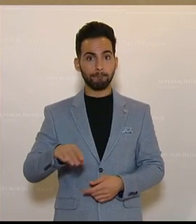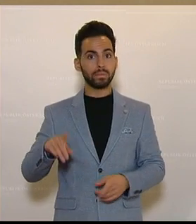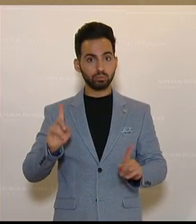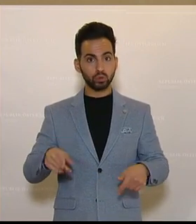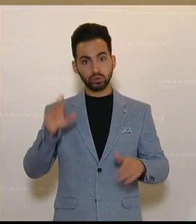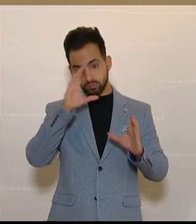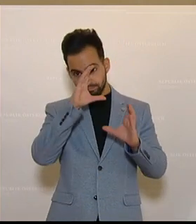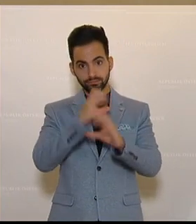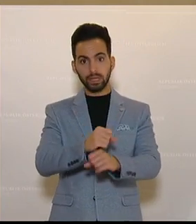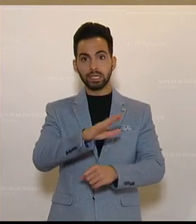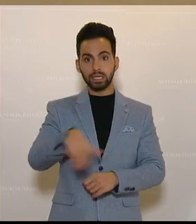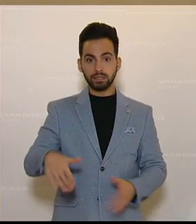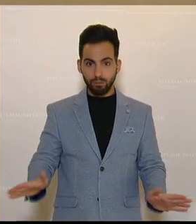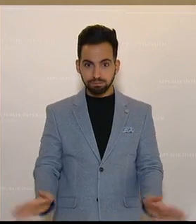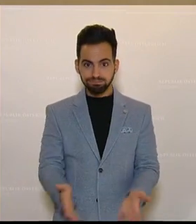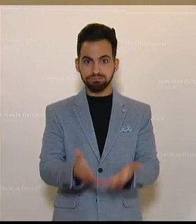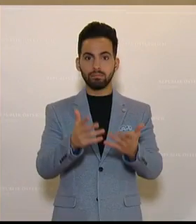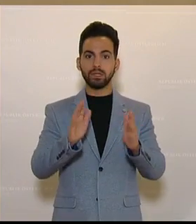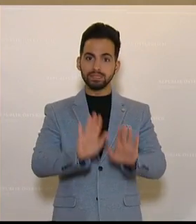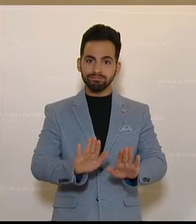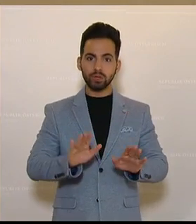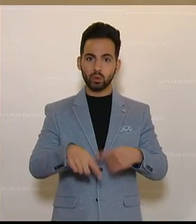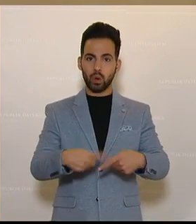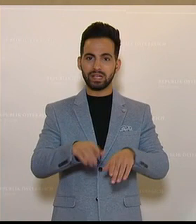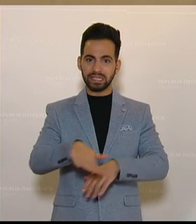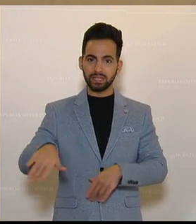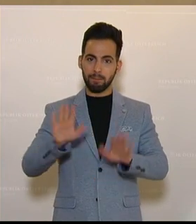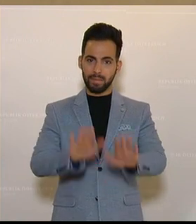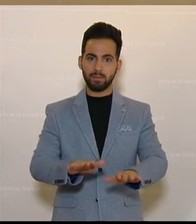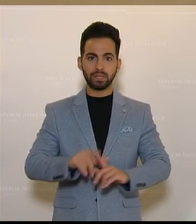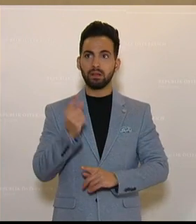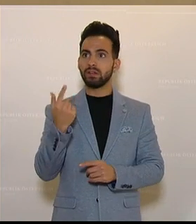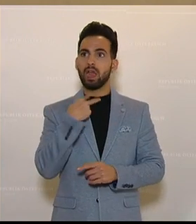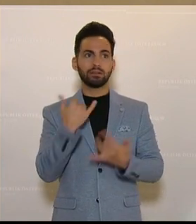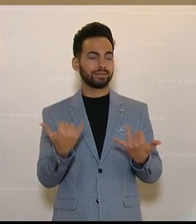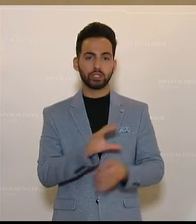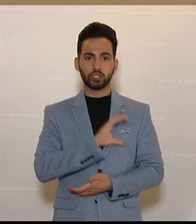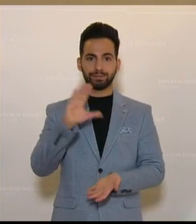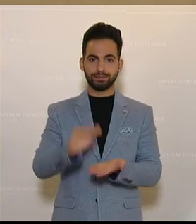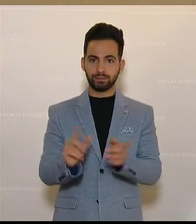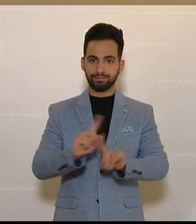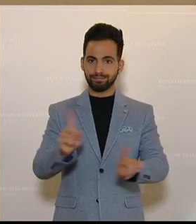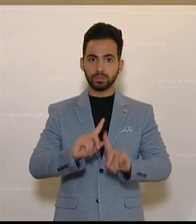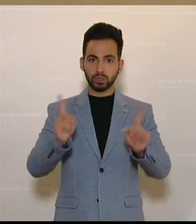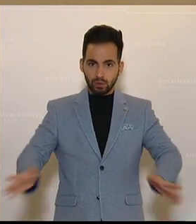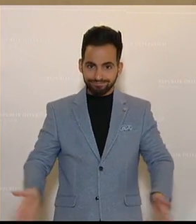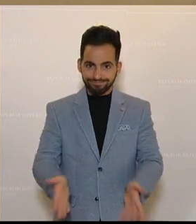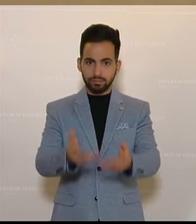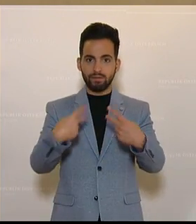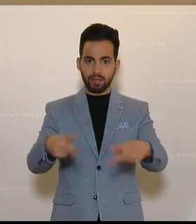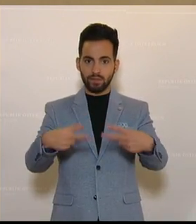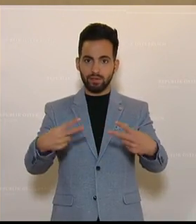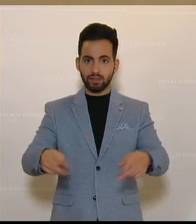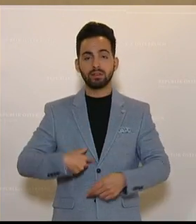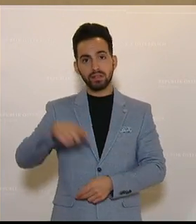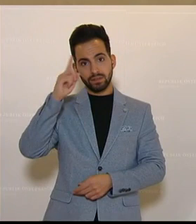Kinder weiter Kinder sein können, ohne unter finanziellen Druck oder verminderten Chancen leben zu müssen. Und ich weiß, der